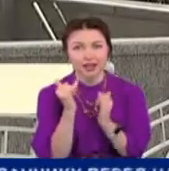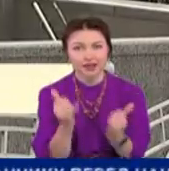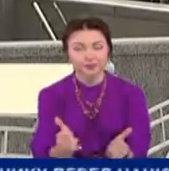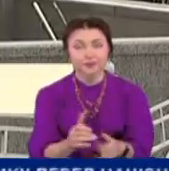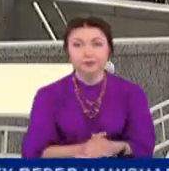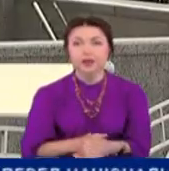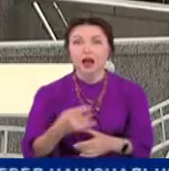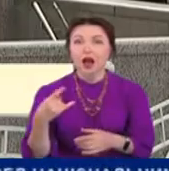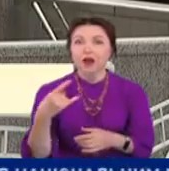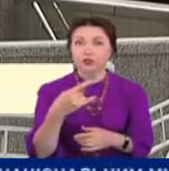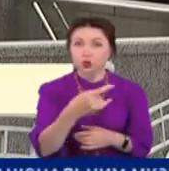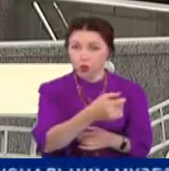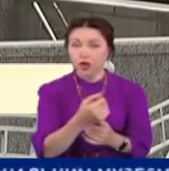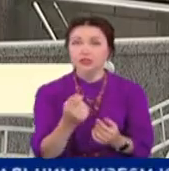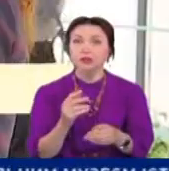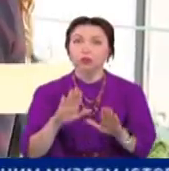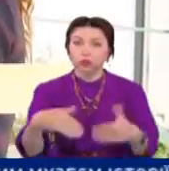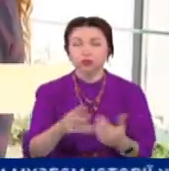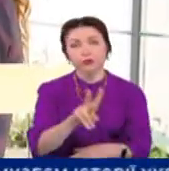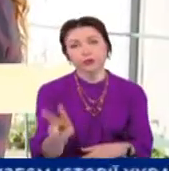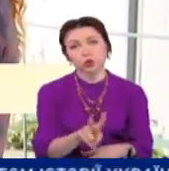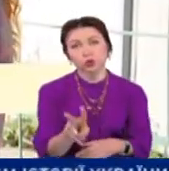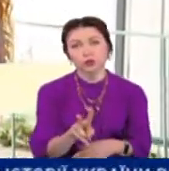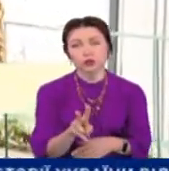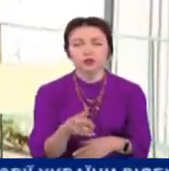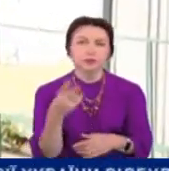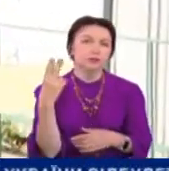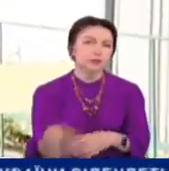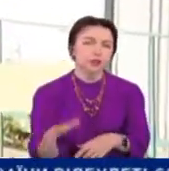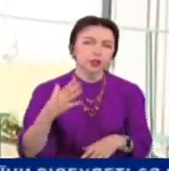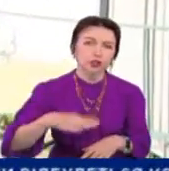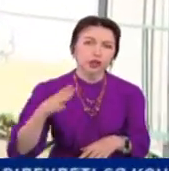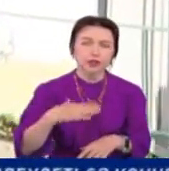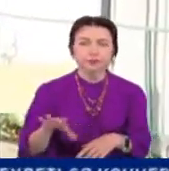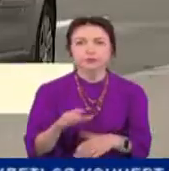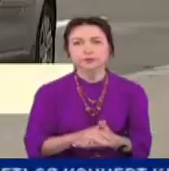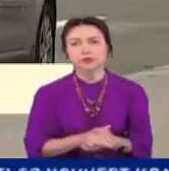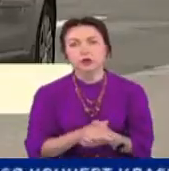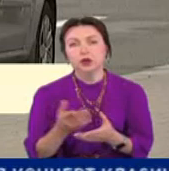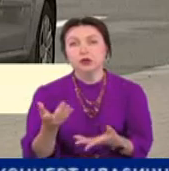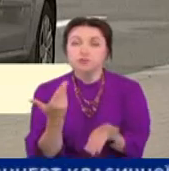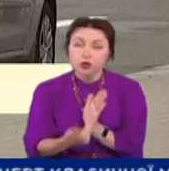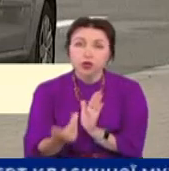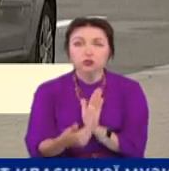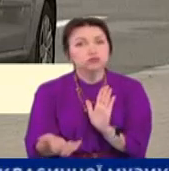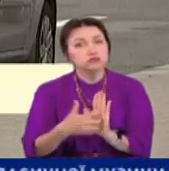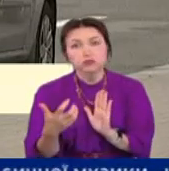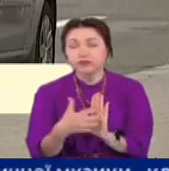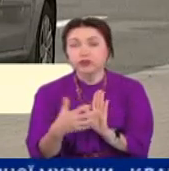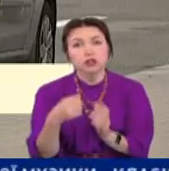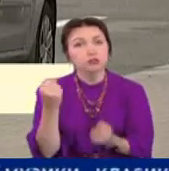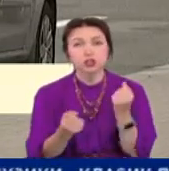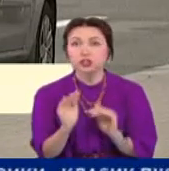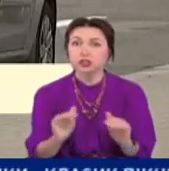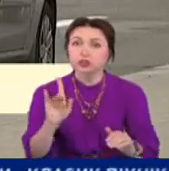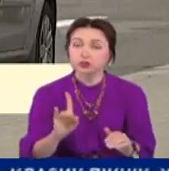Оскільки авто нам запропонували через 2 години, ми вирішили його не чекати. Перевізники пояснюють, брак машин з дитячими автокріслами